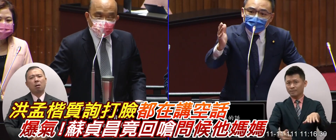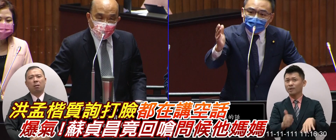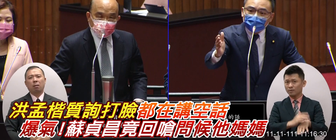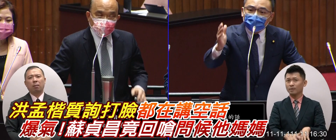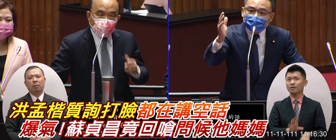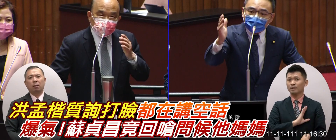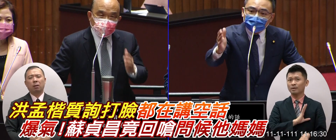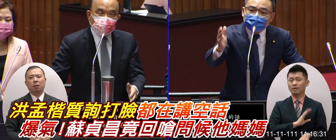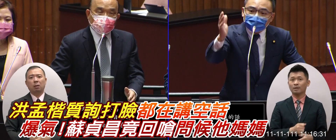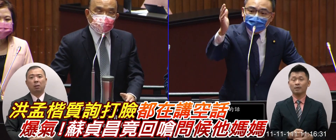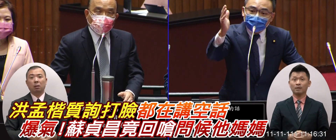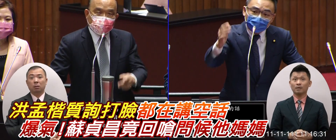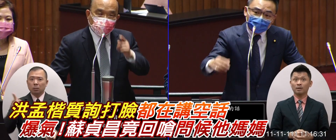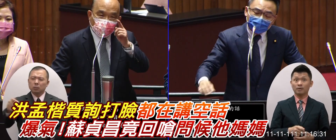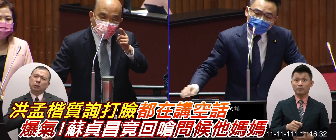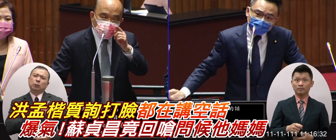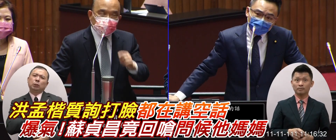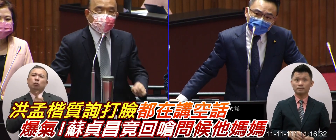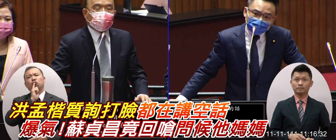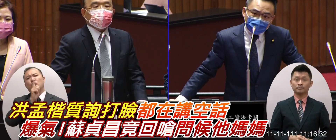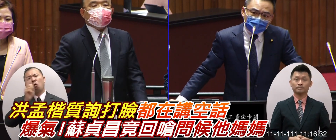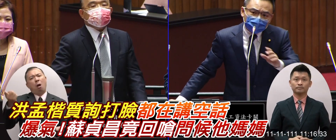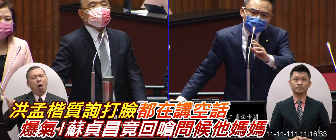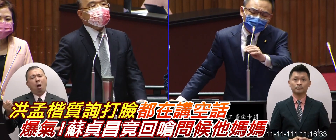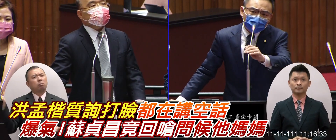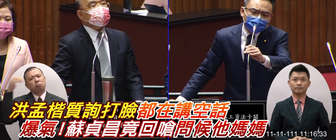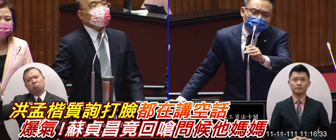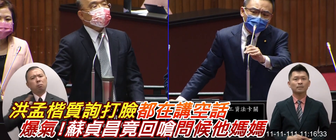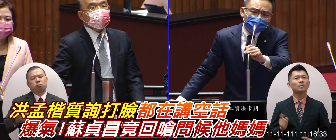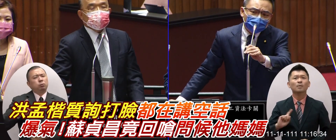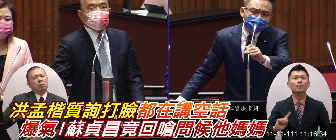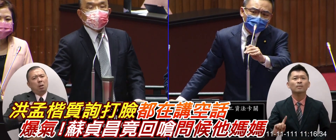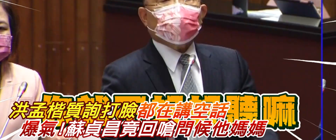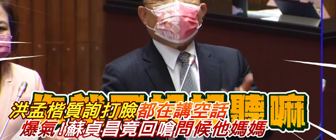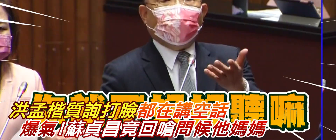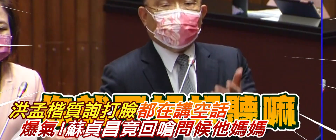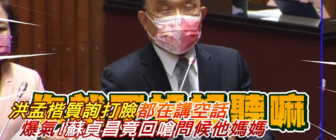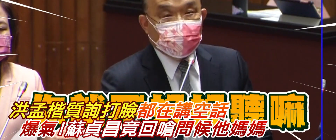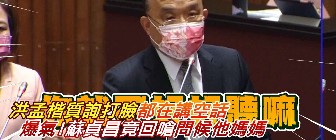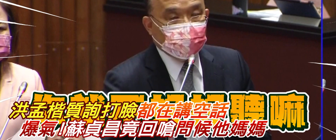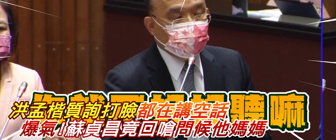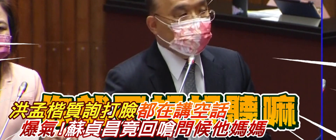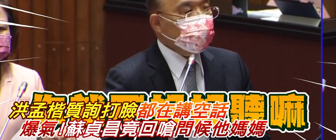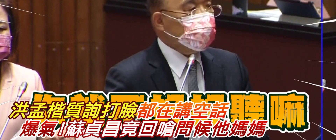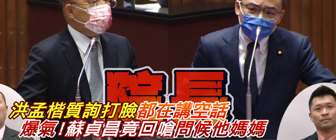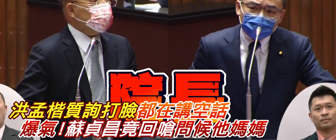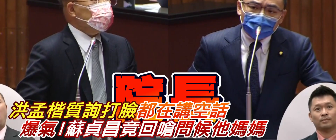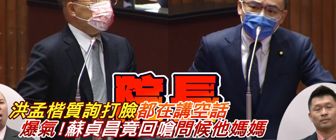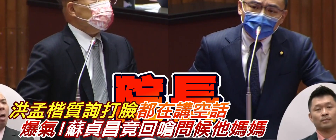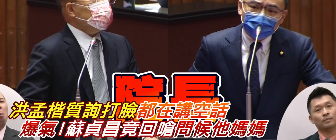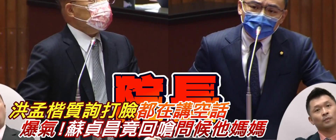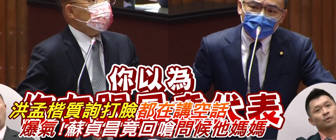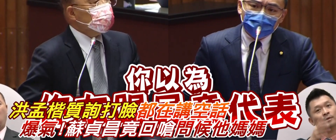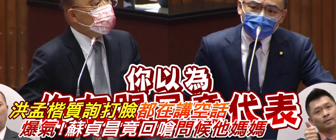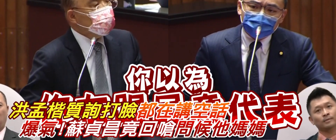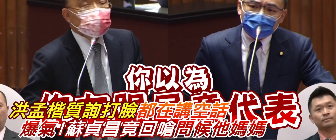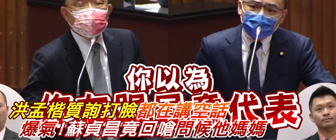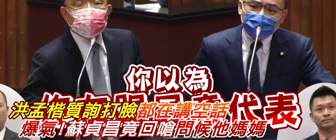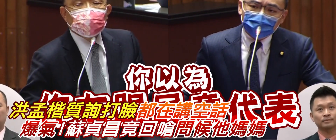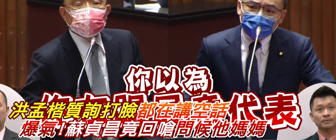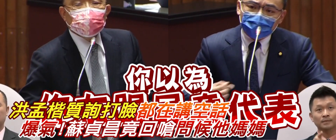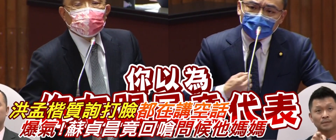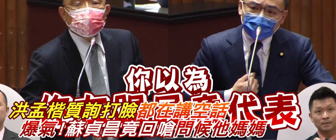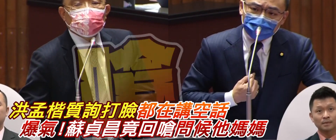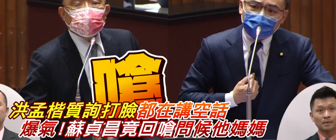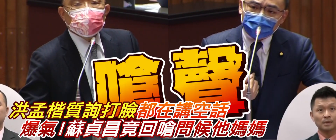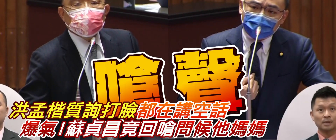这个会期有没有可能变成是你？ 自说自话就永远不知道。 什么？ 不好好听嘛， 院长，你以为你在